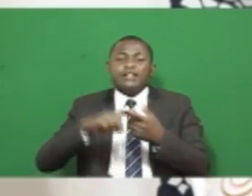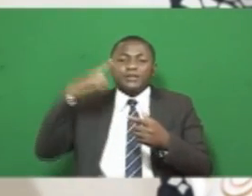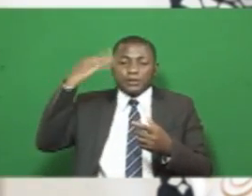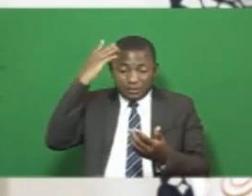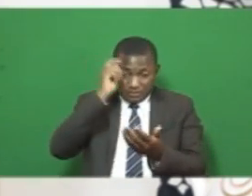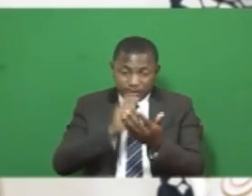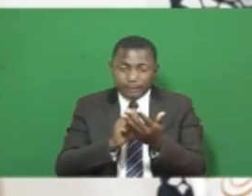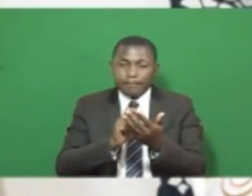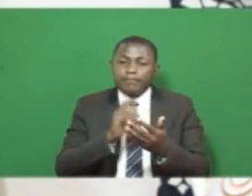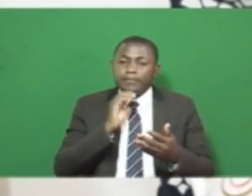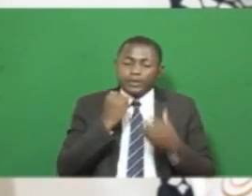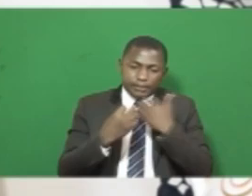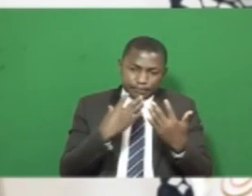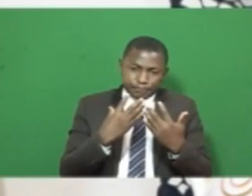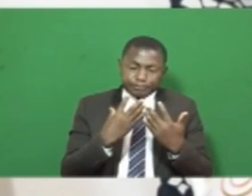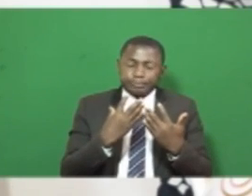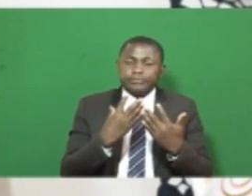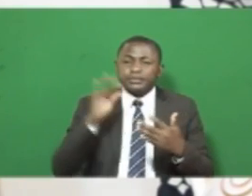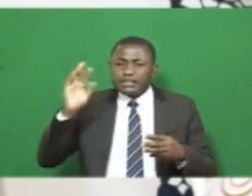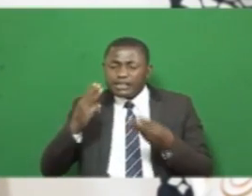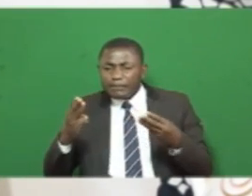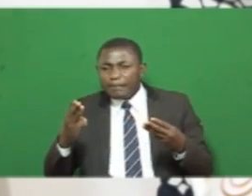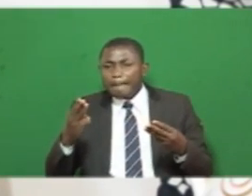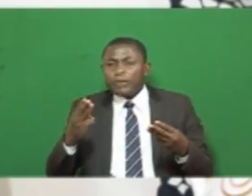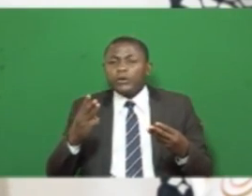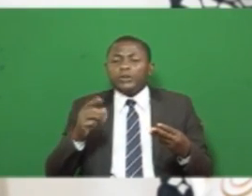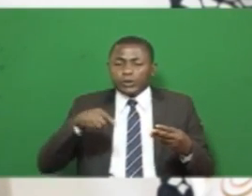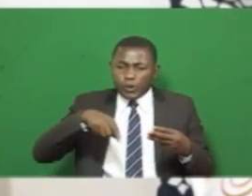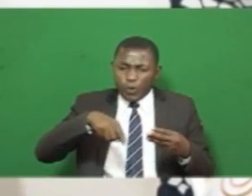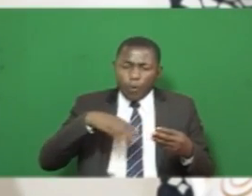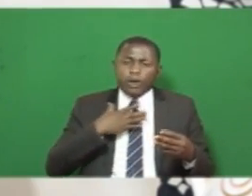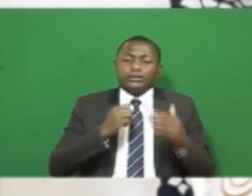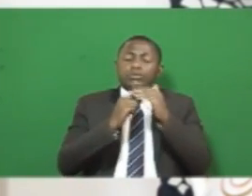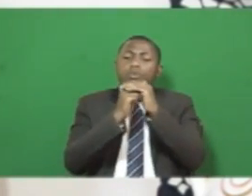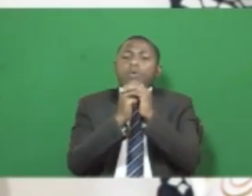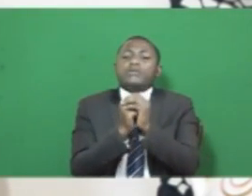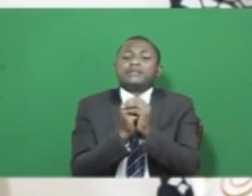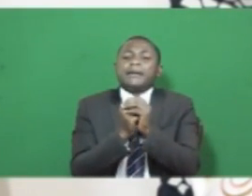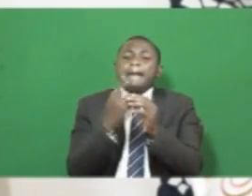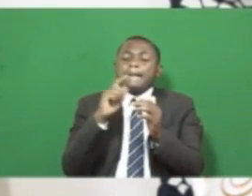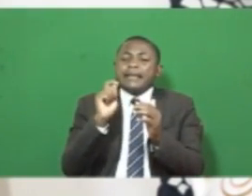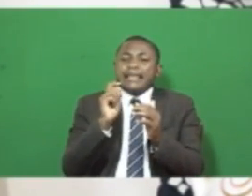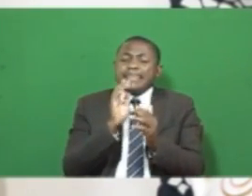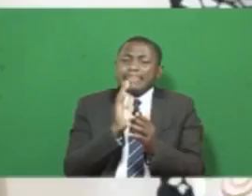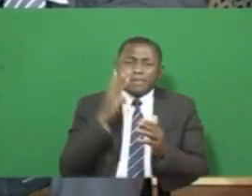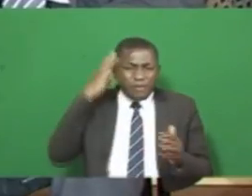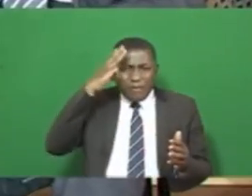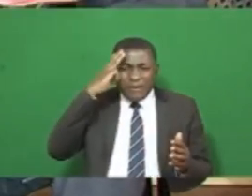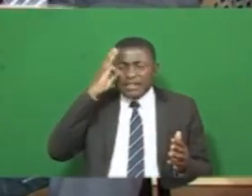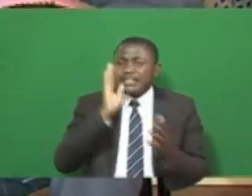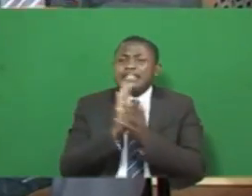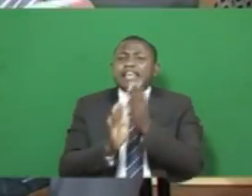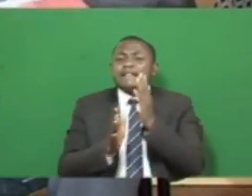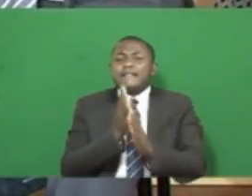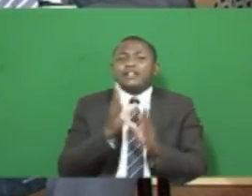vanoya kuzonamata. But shungu dziri pamwe pavoka hadzizi dzekutera chokwadi chamwari. Vane vane